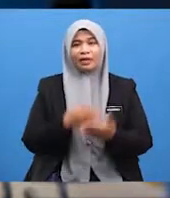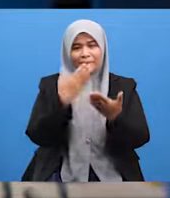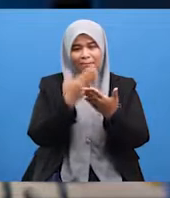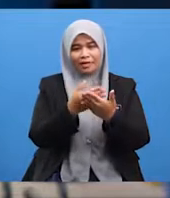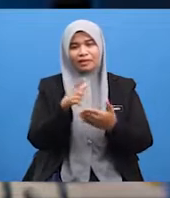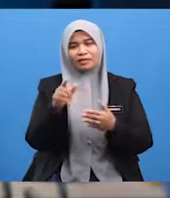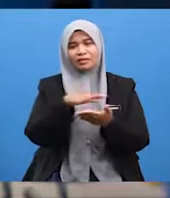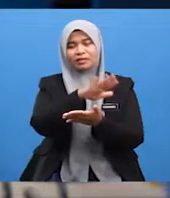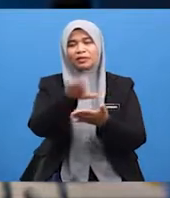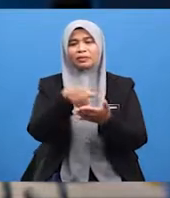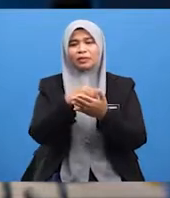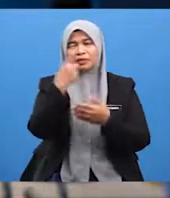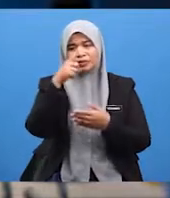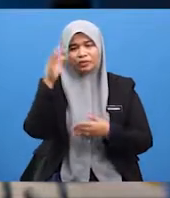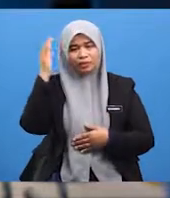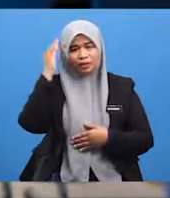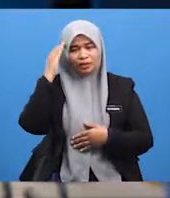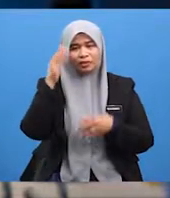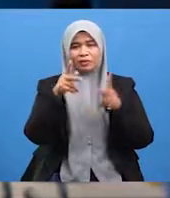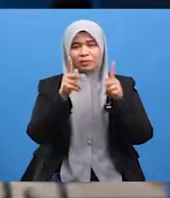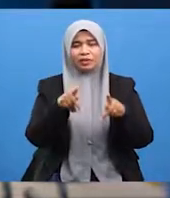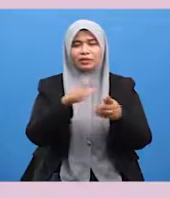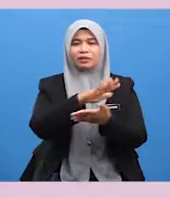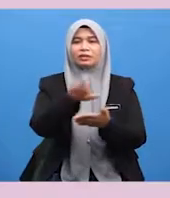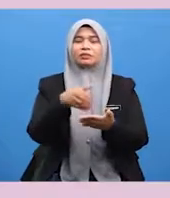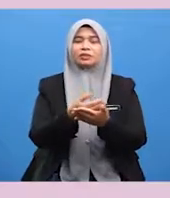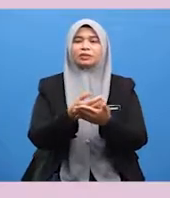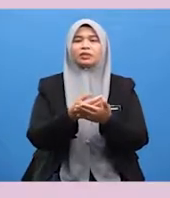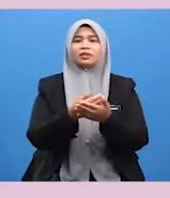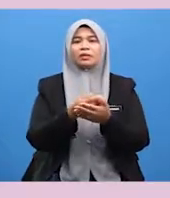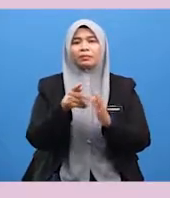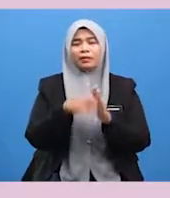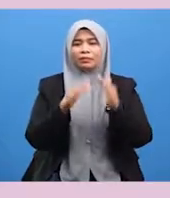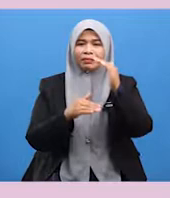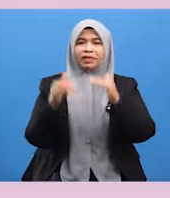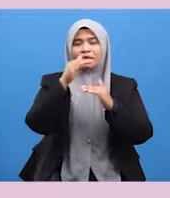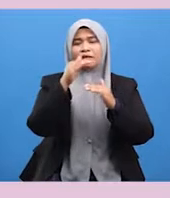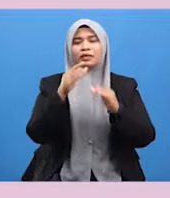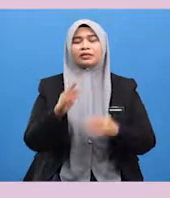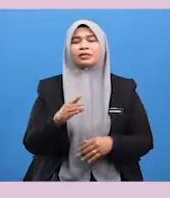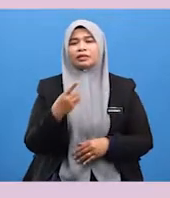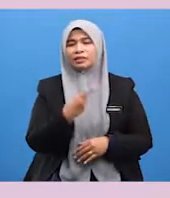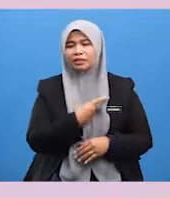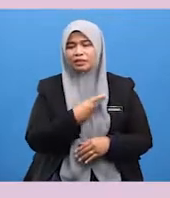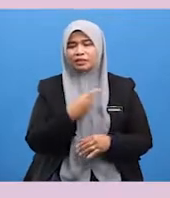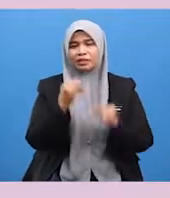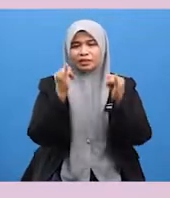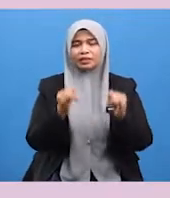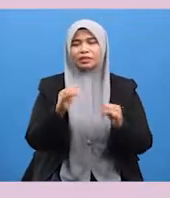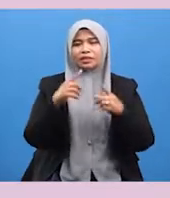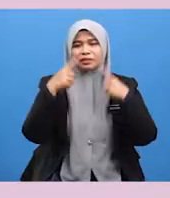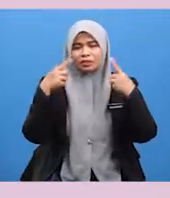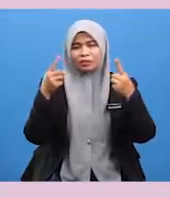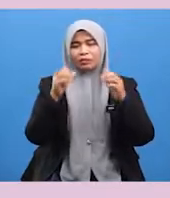Baiklah semua, untuk pengetahuan pelajar sekalian, pembinaan peribadi insan yang cemerlang boleh